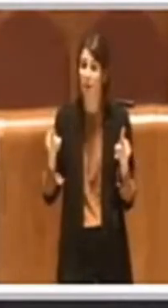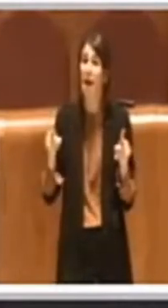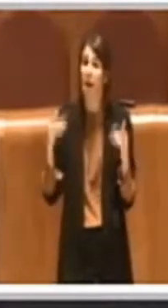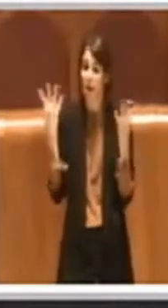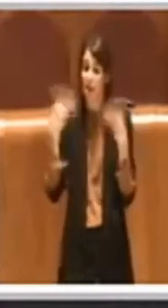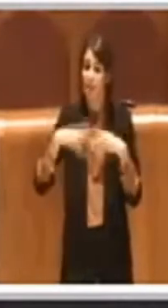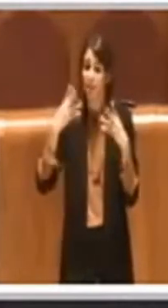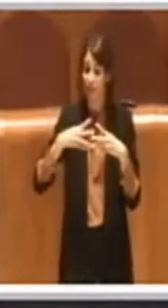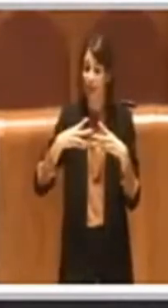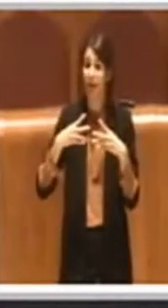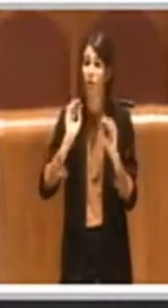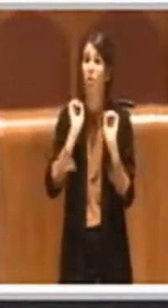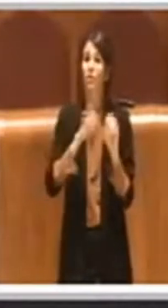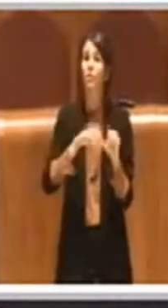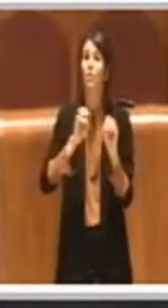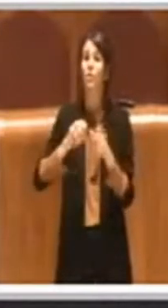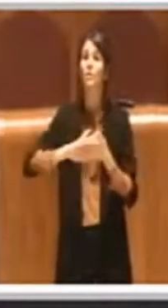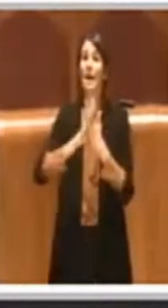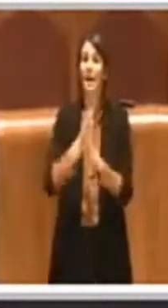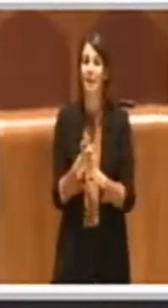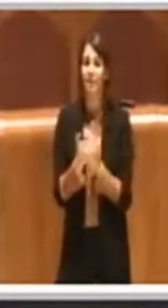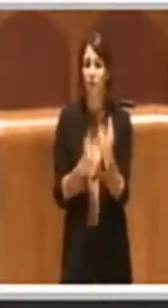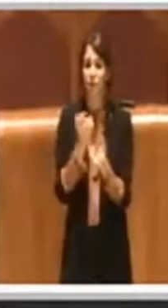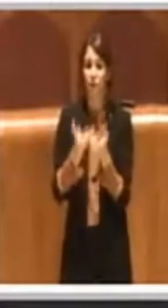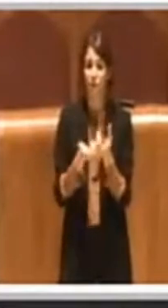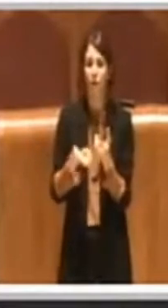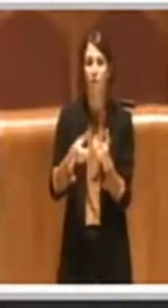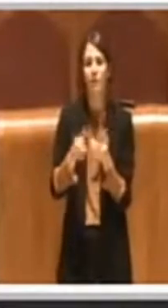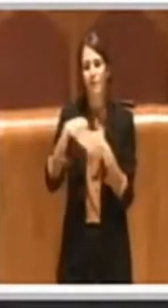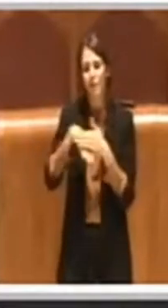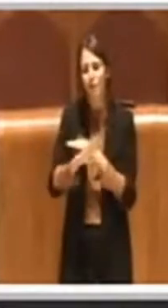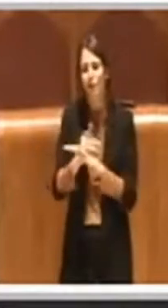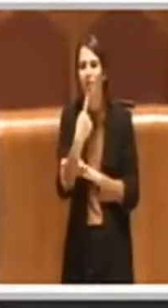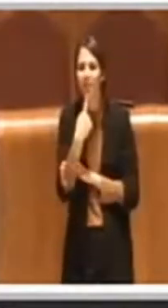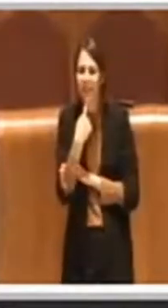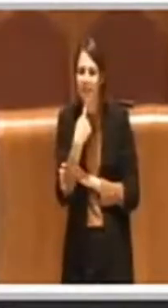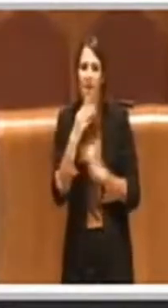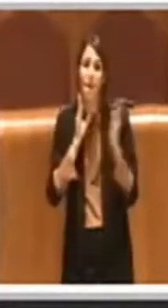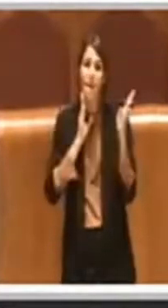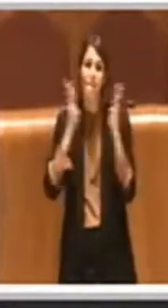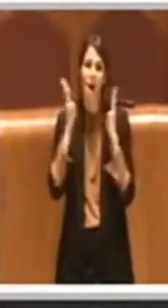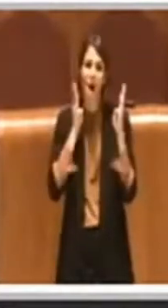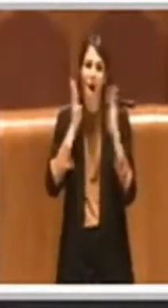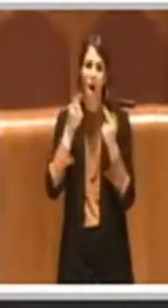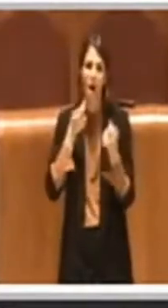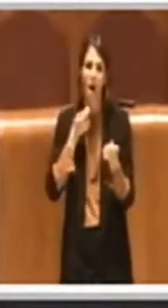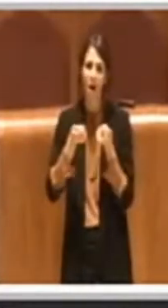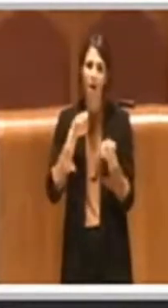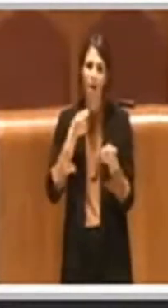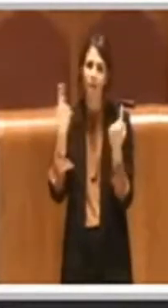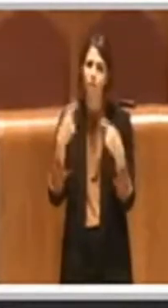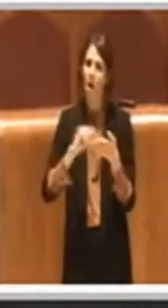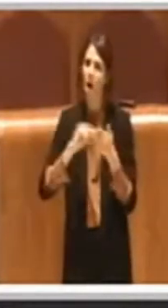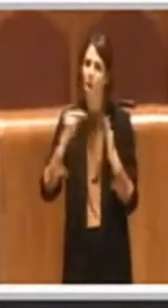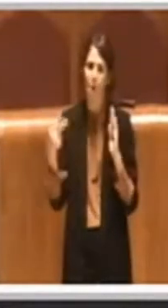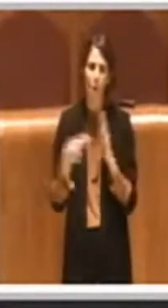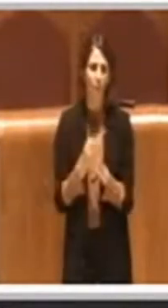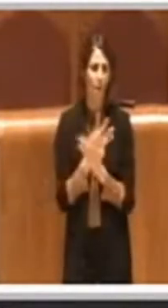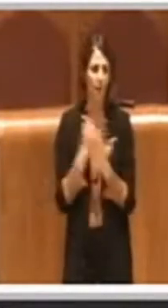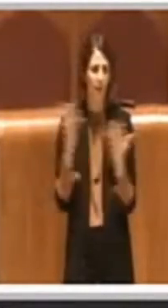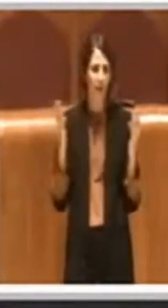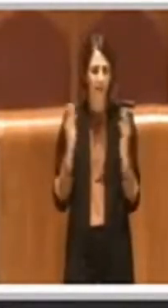grossi perché dietro i rifiuti ci sta c'è la mafia e questo problema è un problema oggettivamente enorme